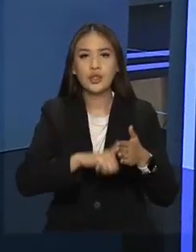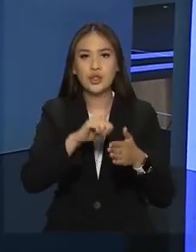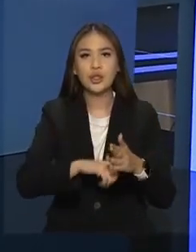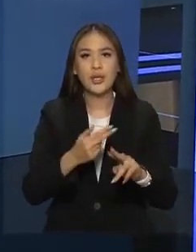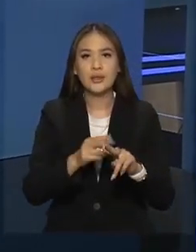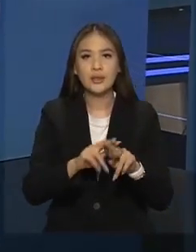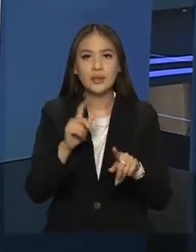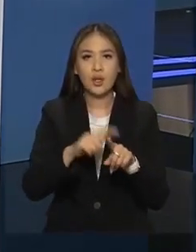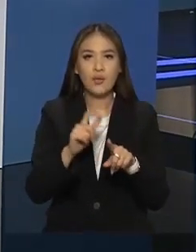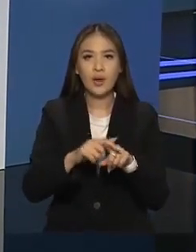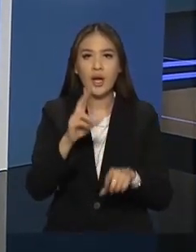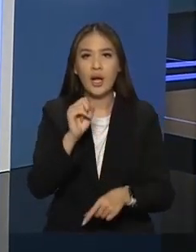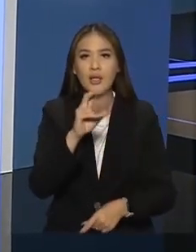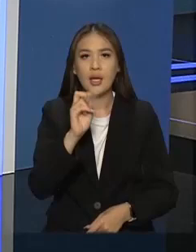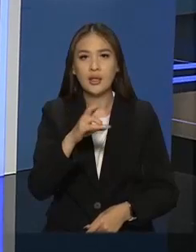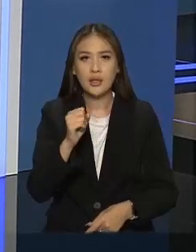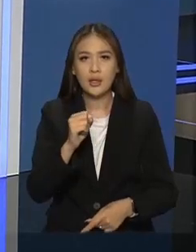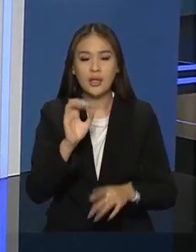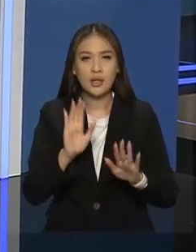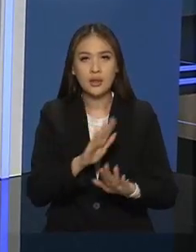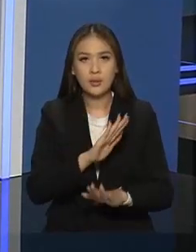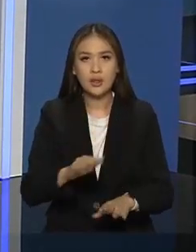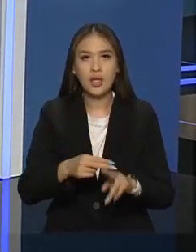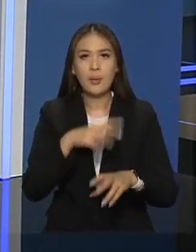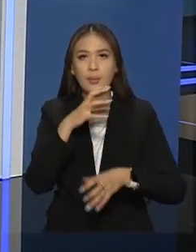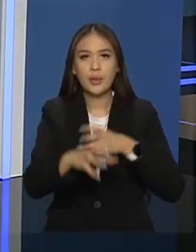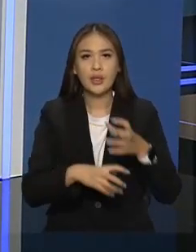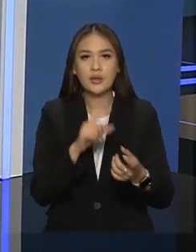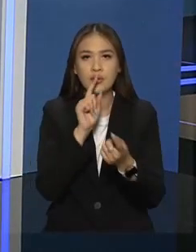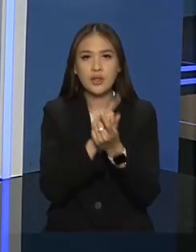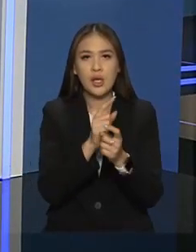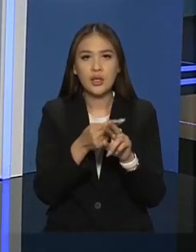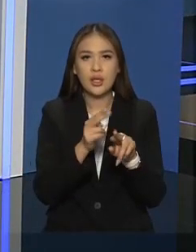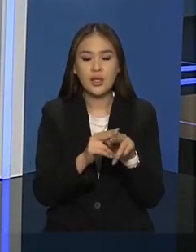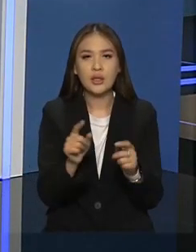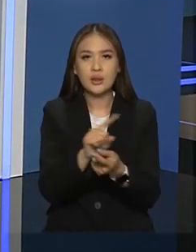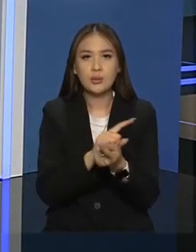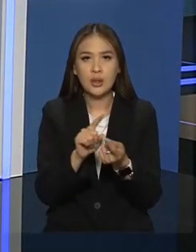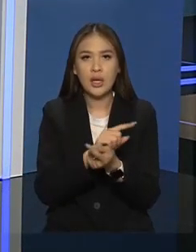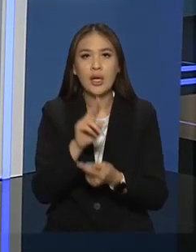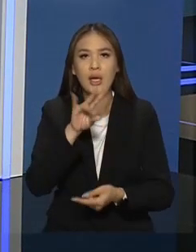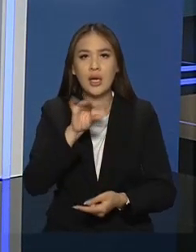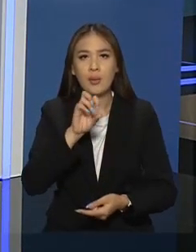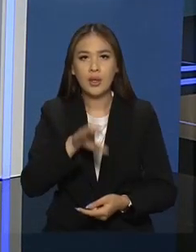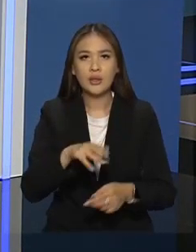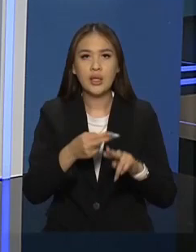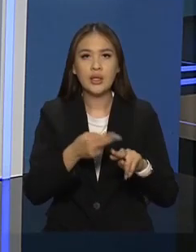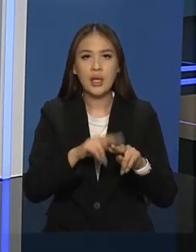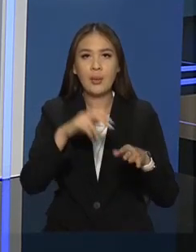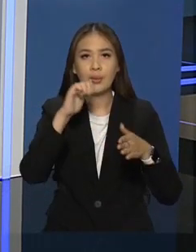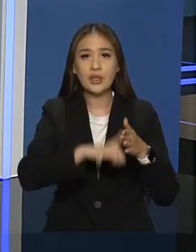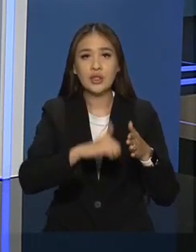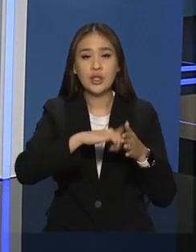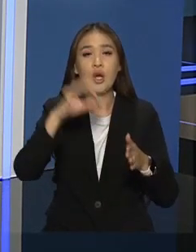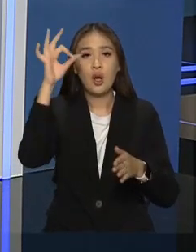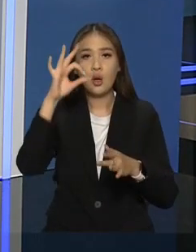к слову регистрируют не только в Канаде мир уже столкнулся с беспрецедентными изменениями в климате а причинах